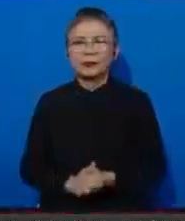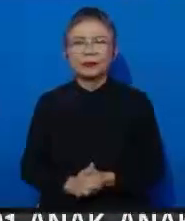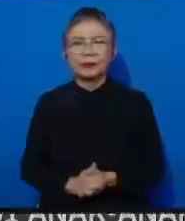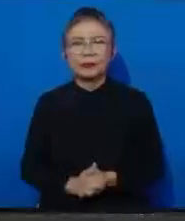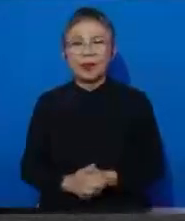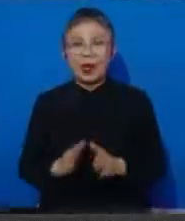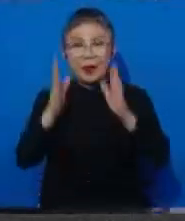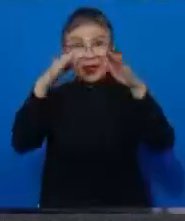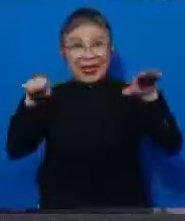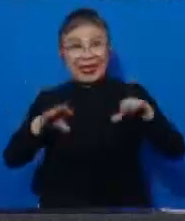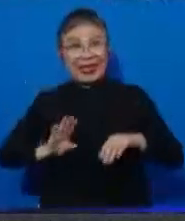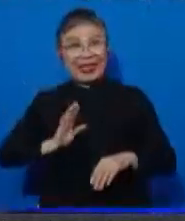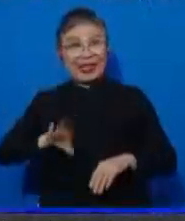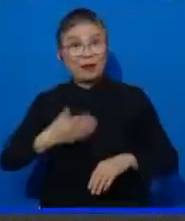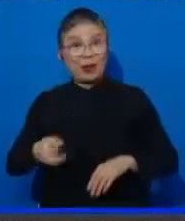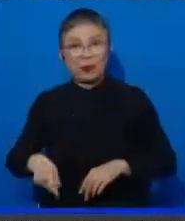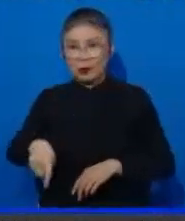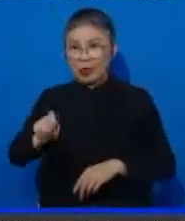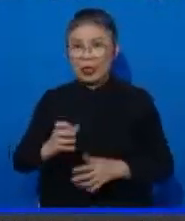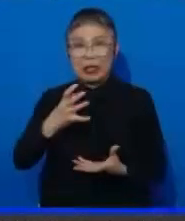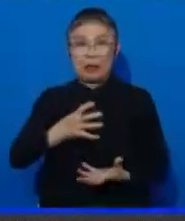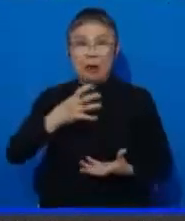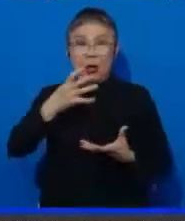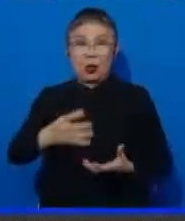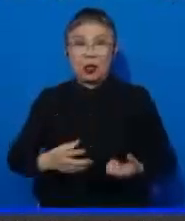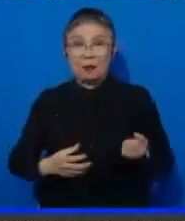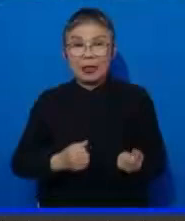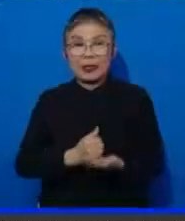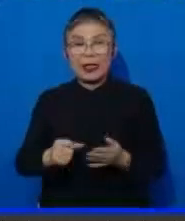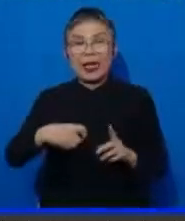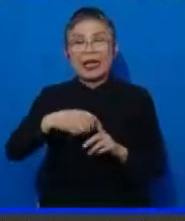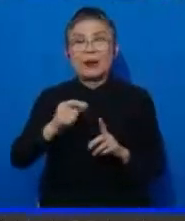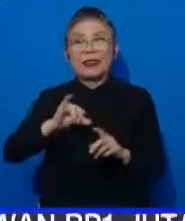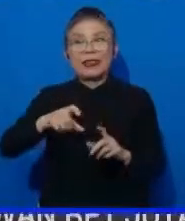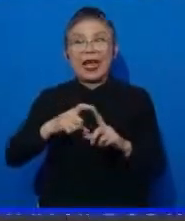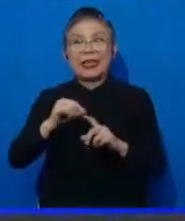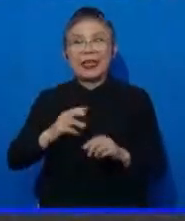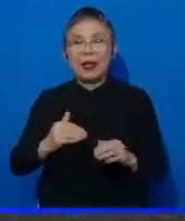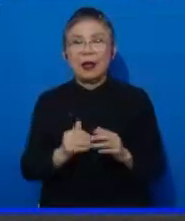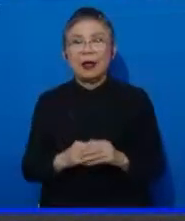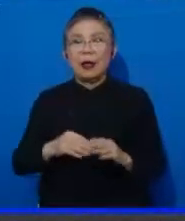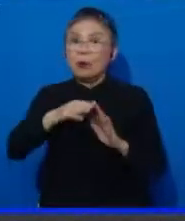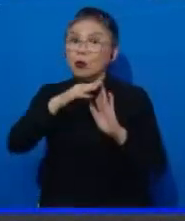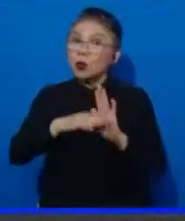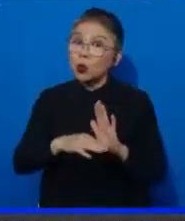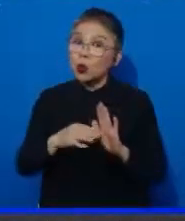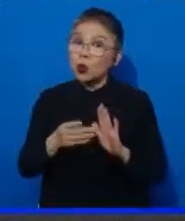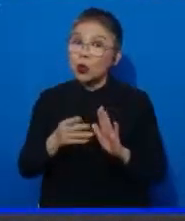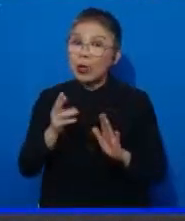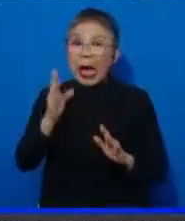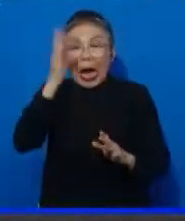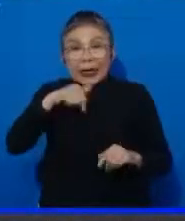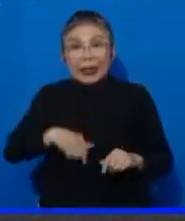Jelang Natal dan Tahun Baru, harga sayuran dan sembako di pasar tradisional Kramat Jati Jakarta Timur justru mengalami penurunan pada Selasa